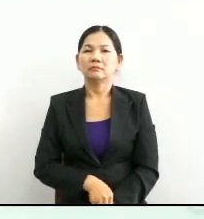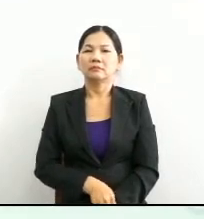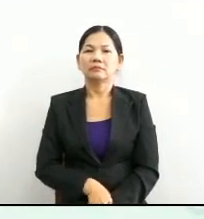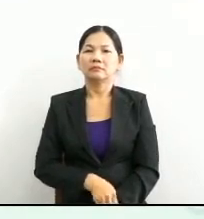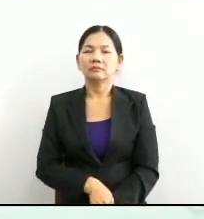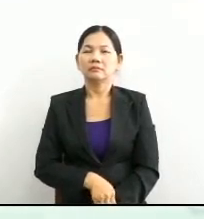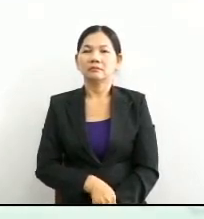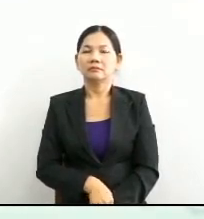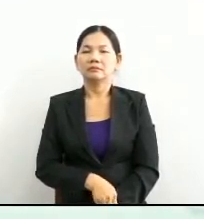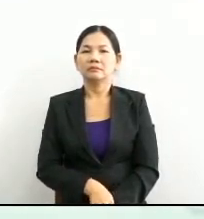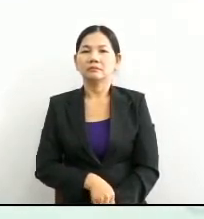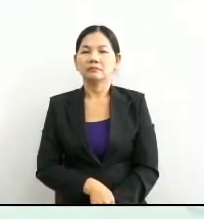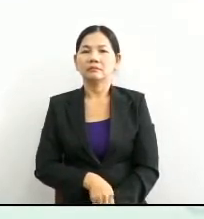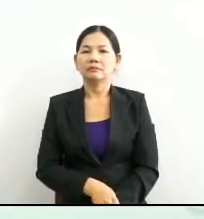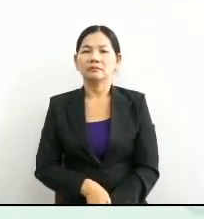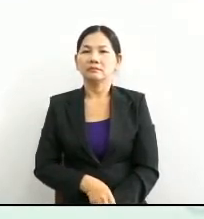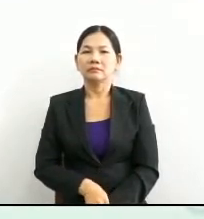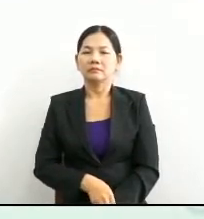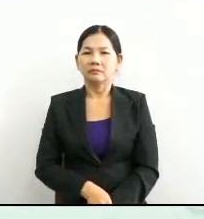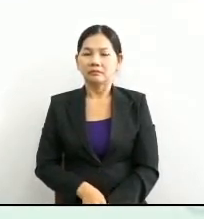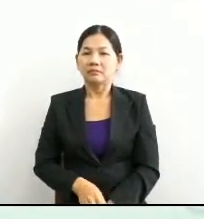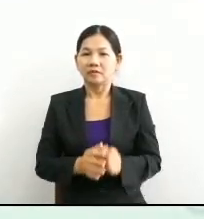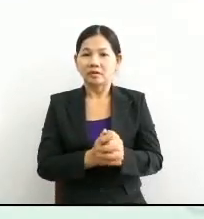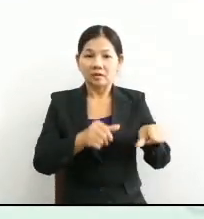chà đấy mũi tiền